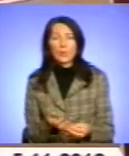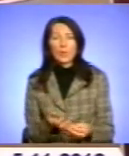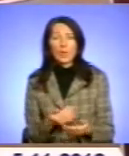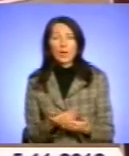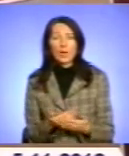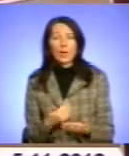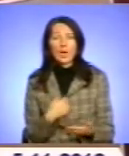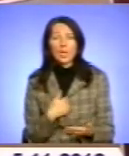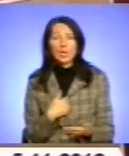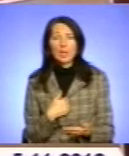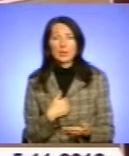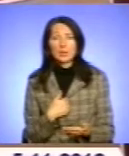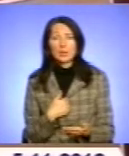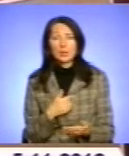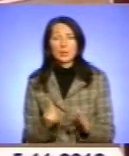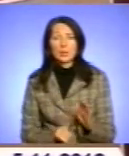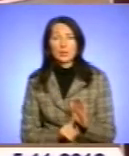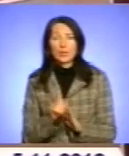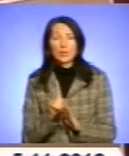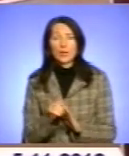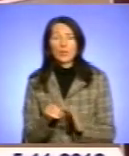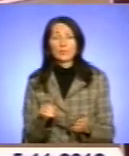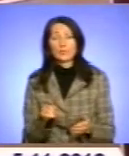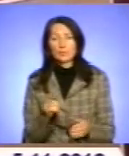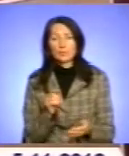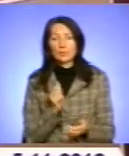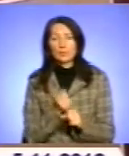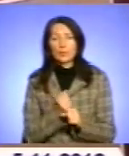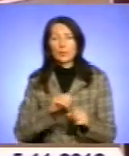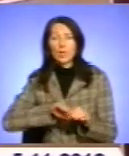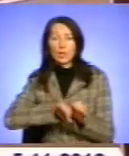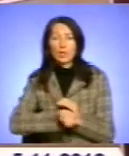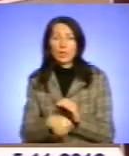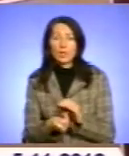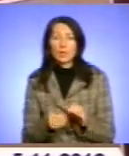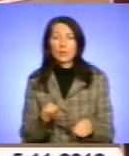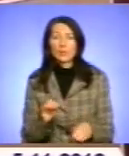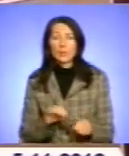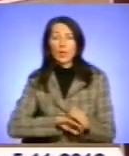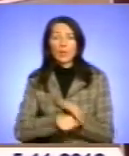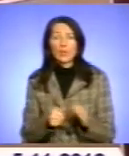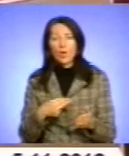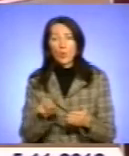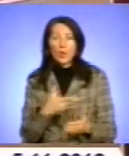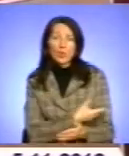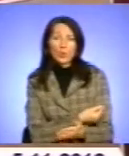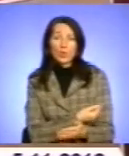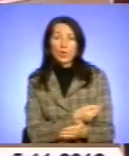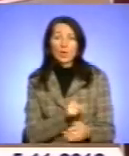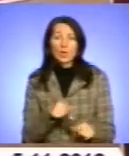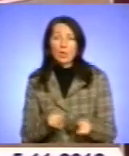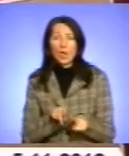От. Я почав займатися крадіжками. Викрадав, купляв наркотики, так як це мені